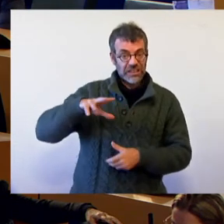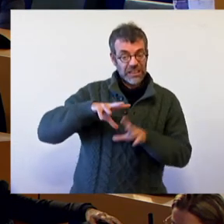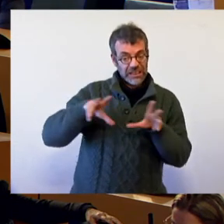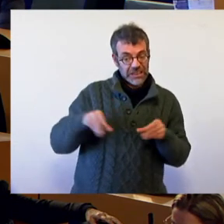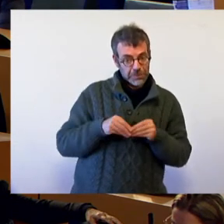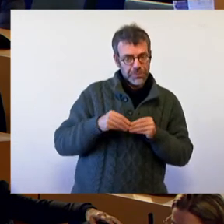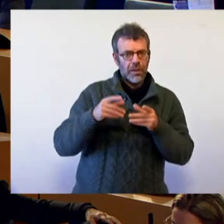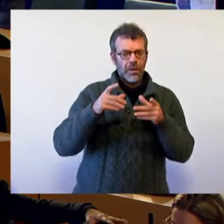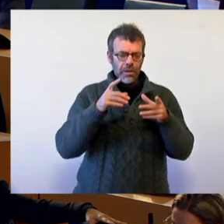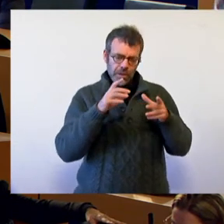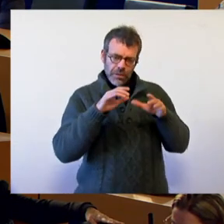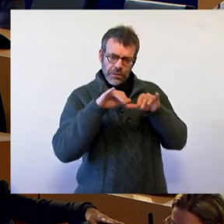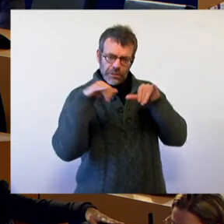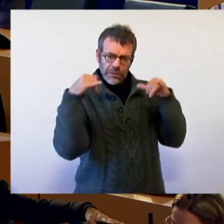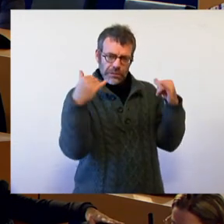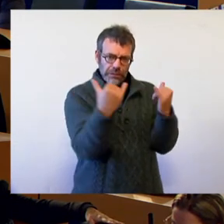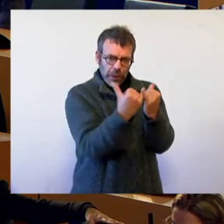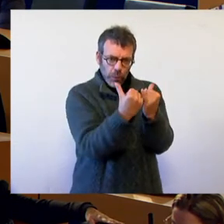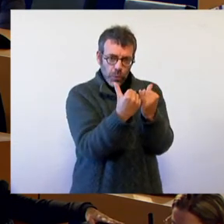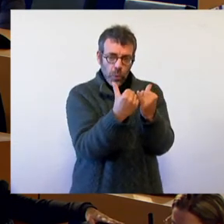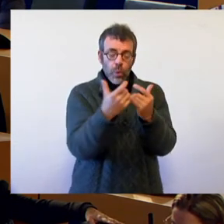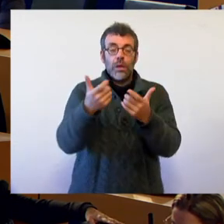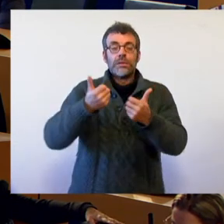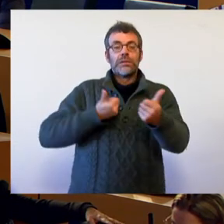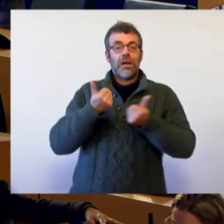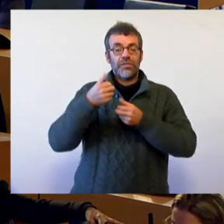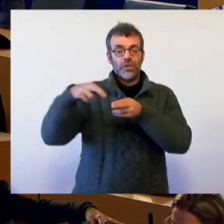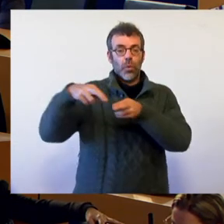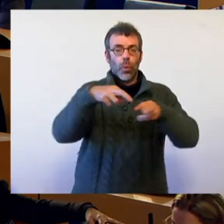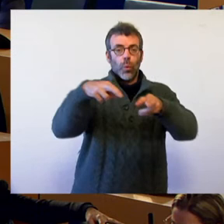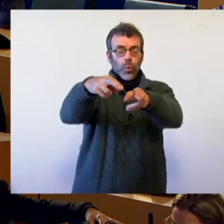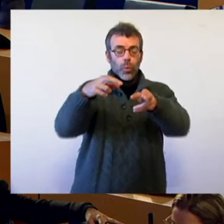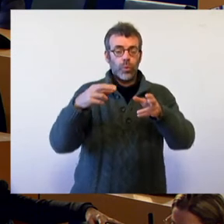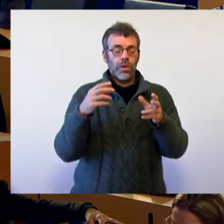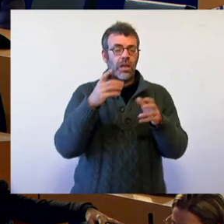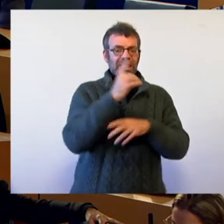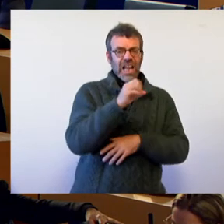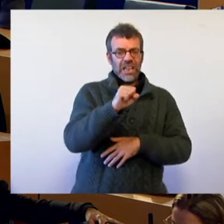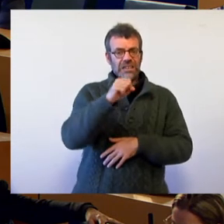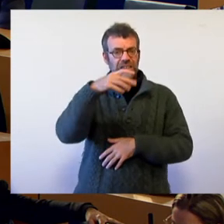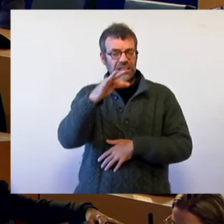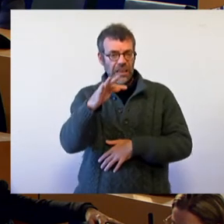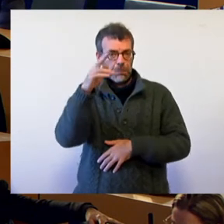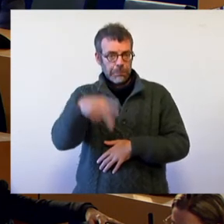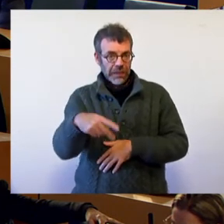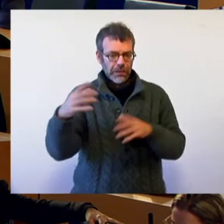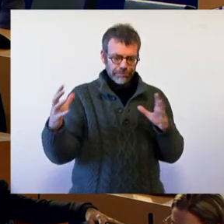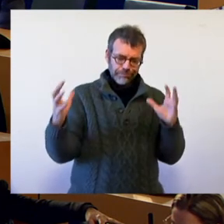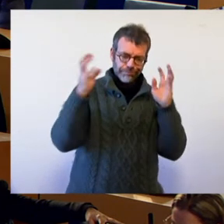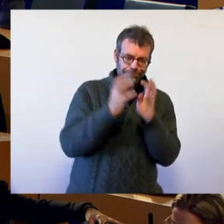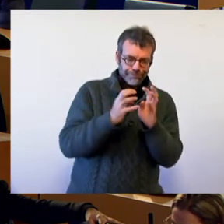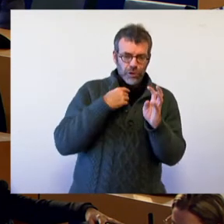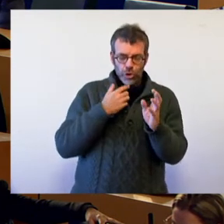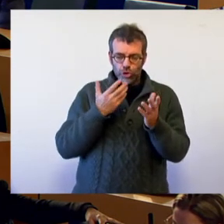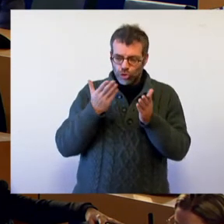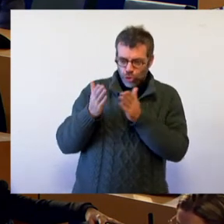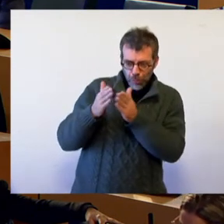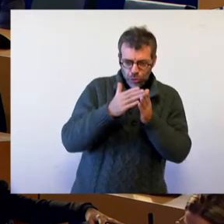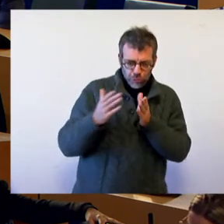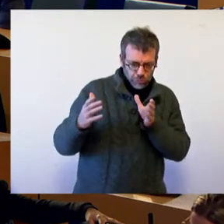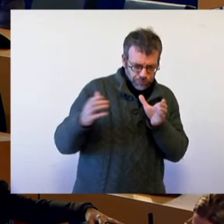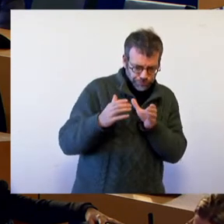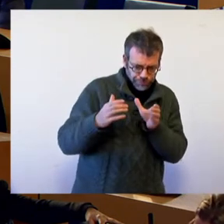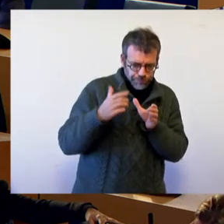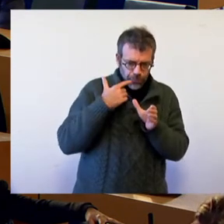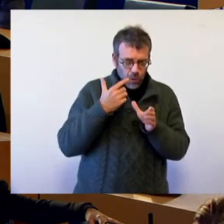une réunion avec les services de la voirie, avec donc les services de la DSTP, pour que nous puissions étudier sur place